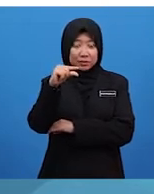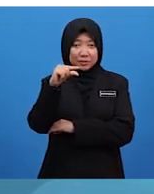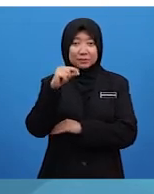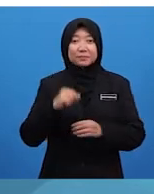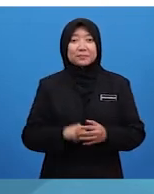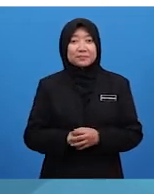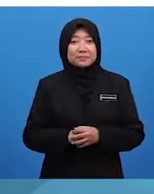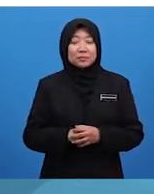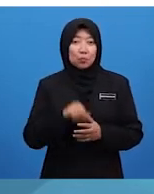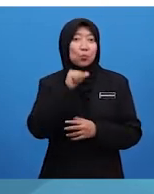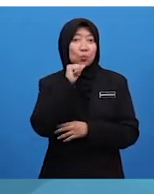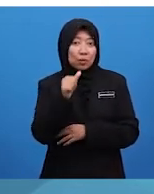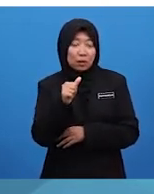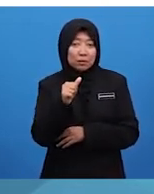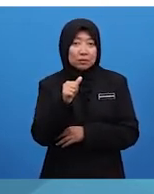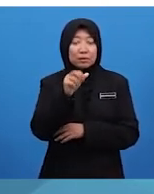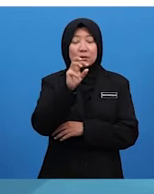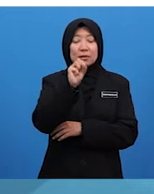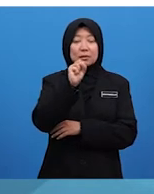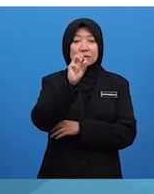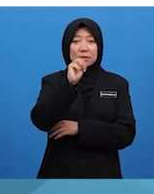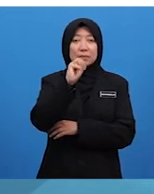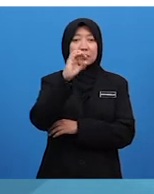S-M-O-C-K-I-N-G, bukan